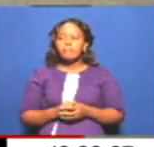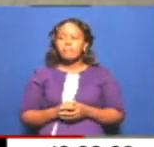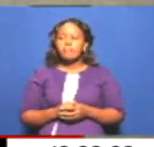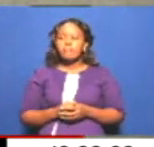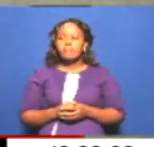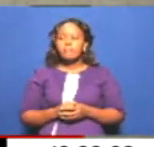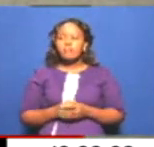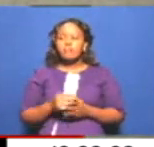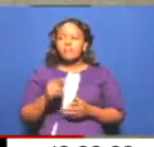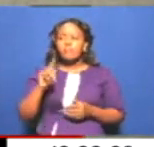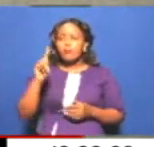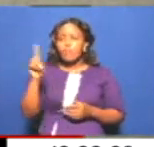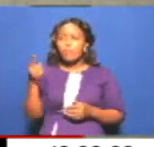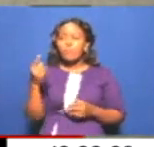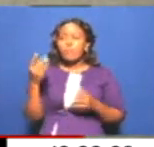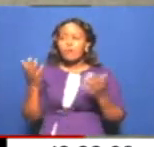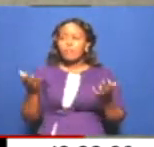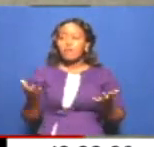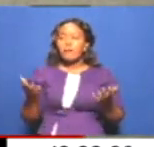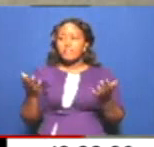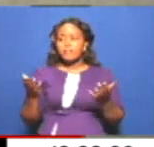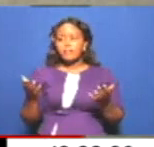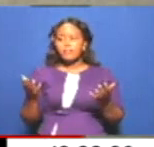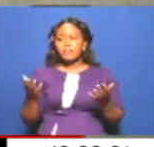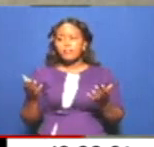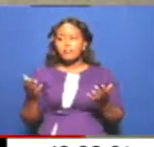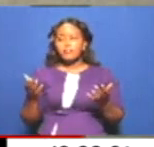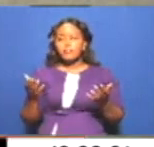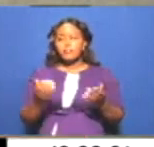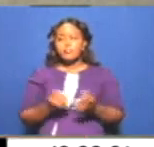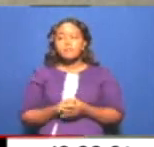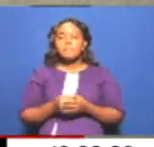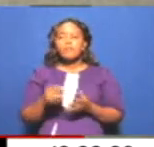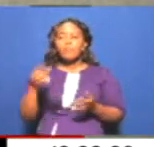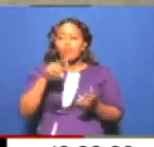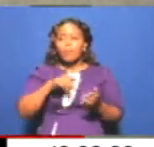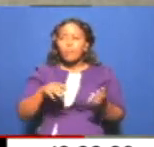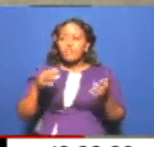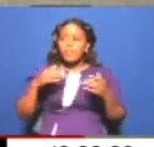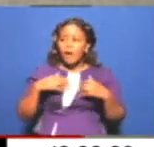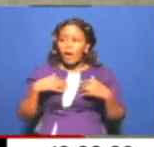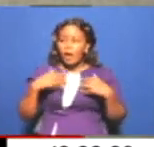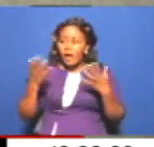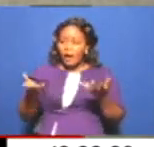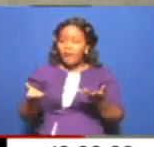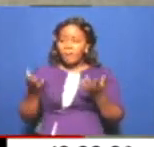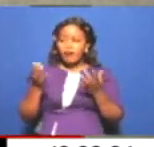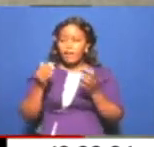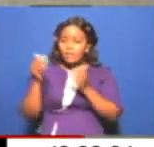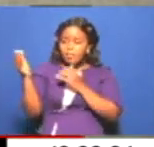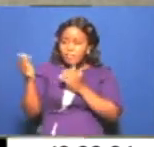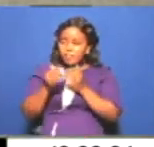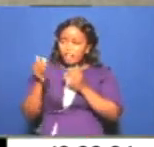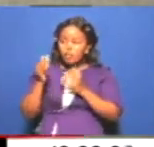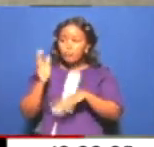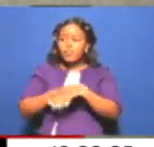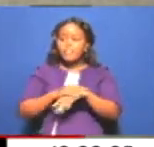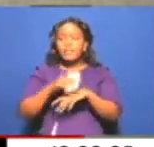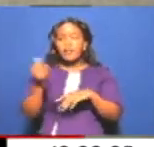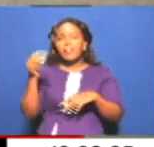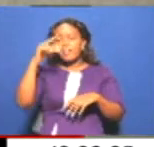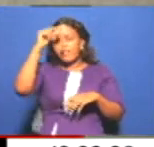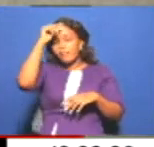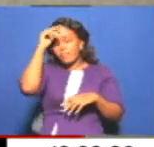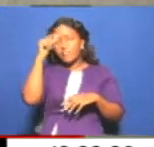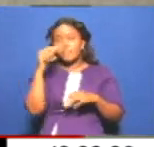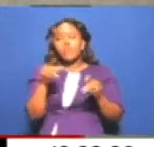kwanza ni kwa sababu tuko kwa transition government ambayo ni ile tulikuwa nayo 2007.